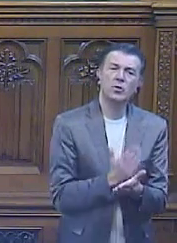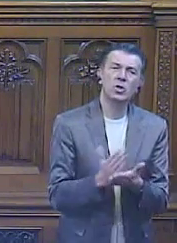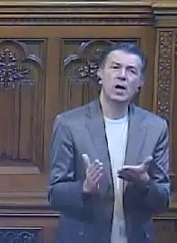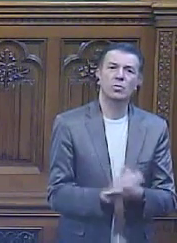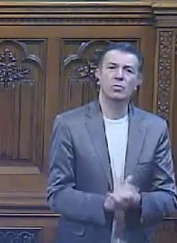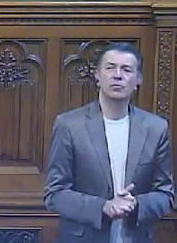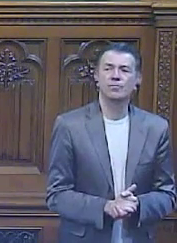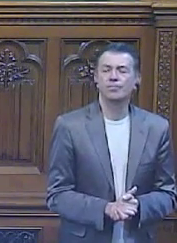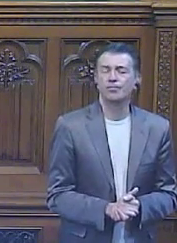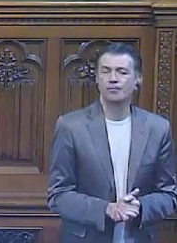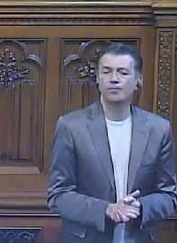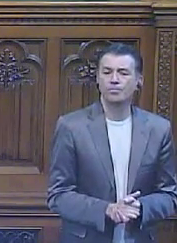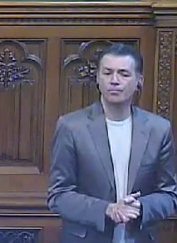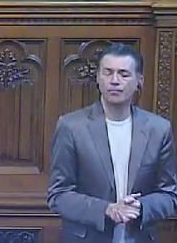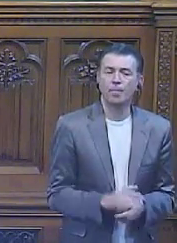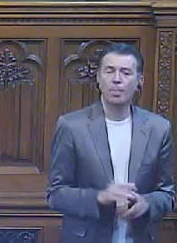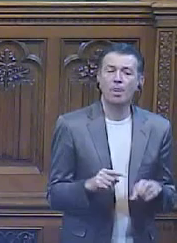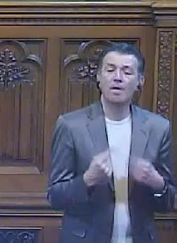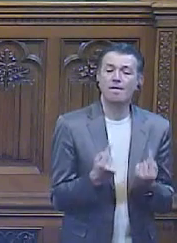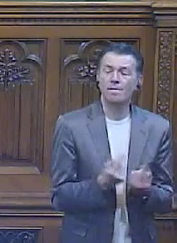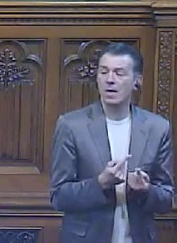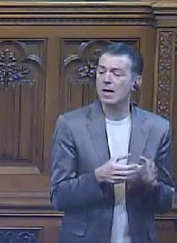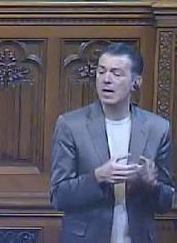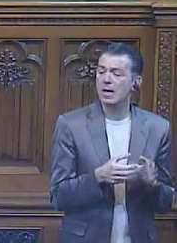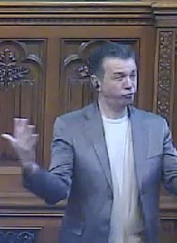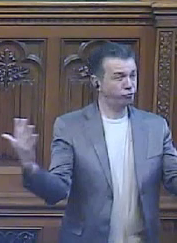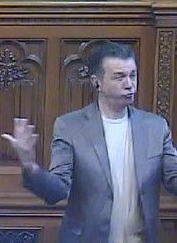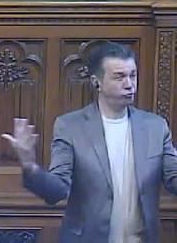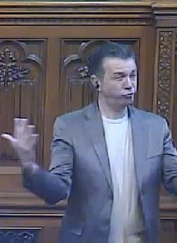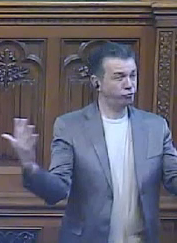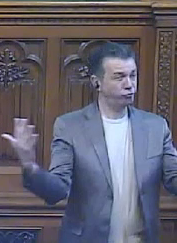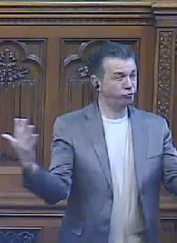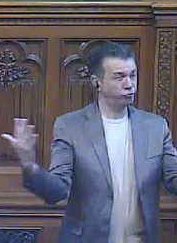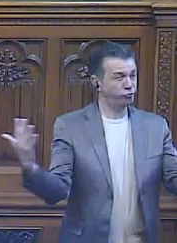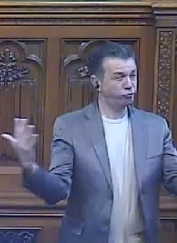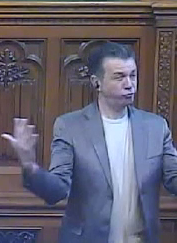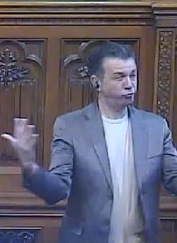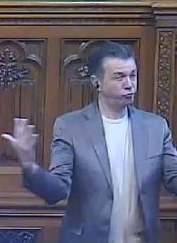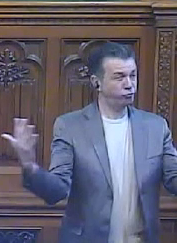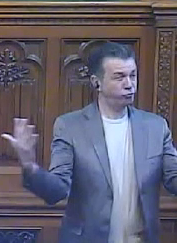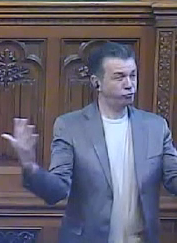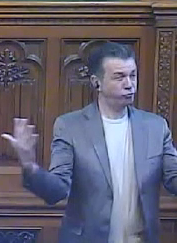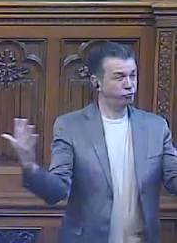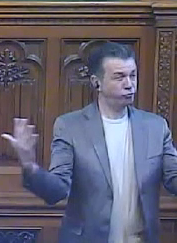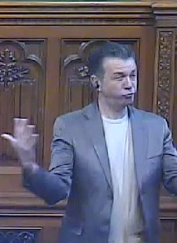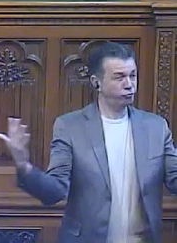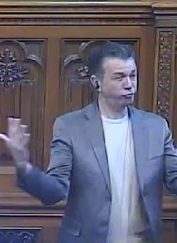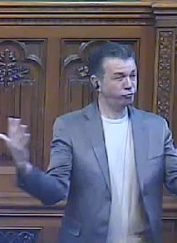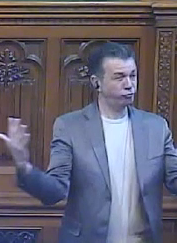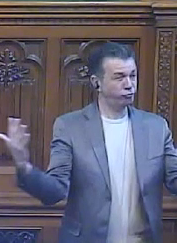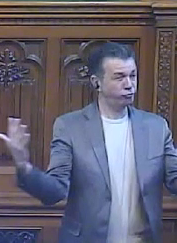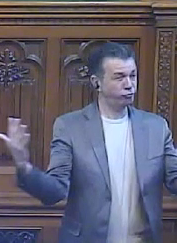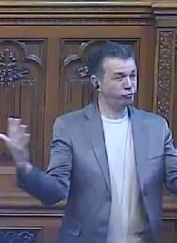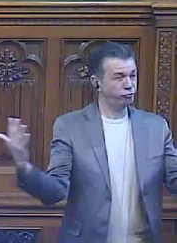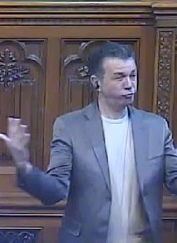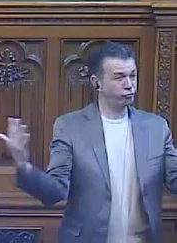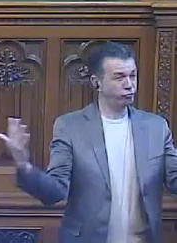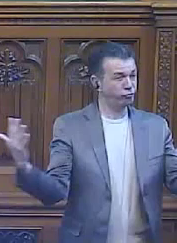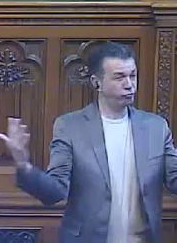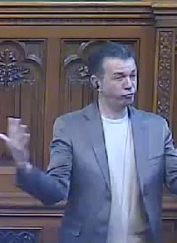Entscheidung, wie wir als Gesellschaft weiterleben wollen, ob wir Zäune errichten